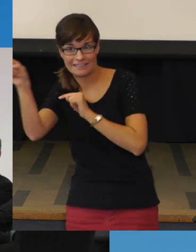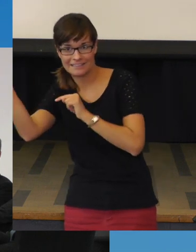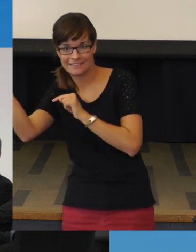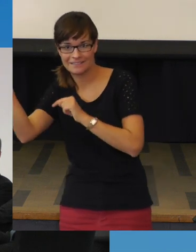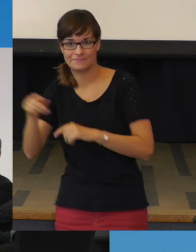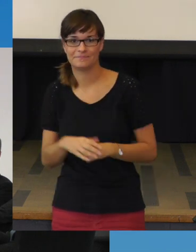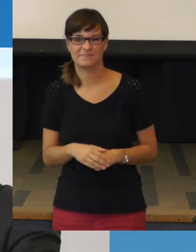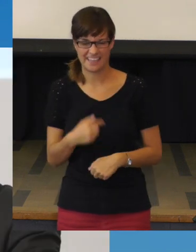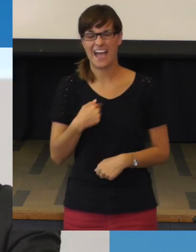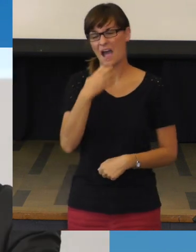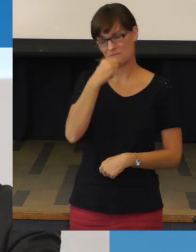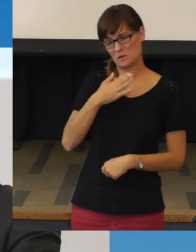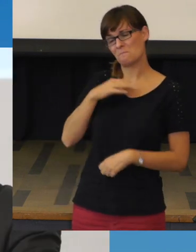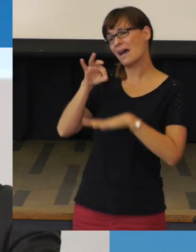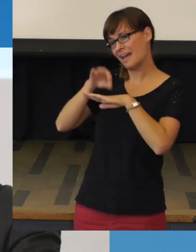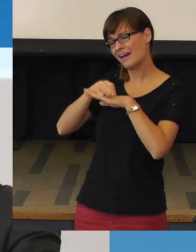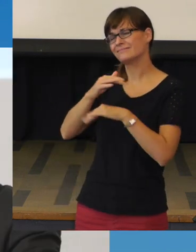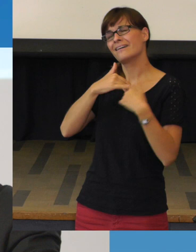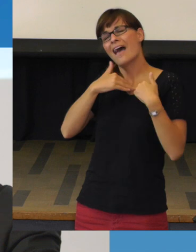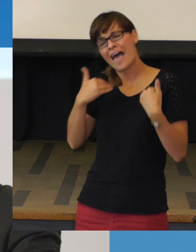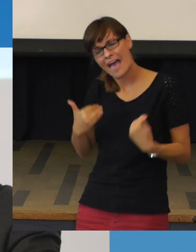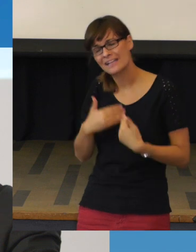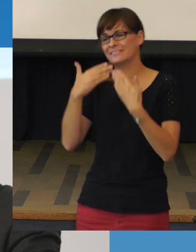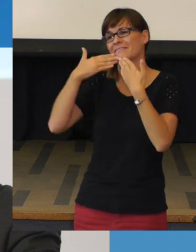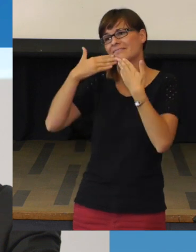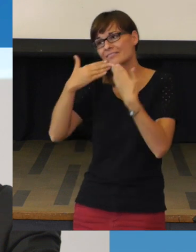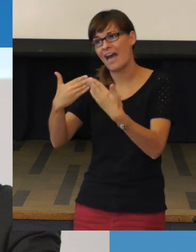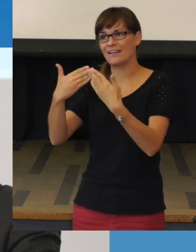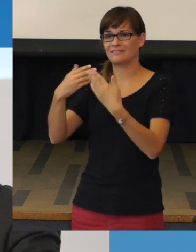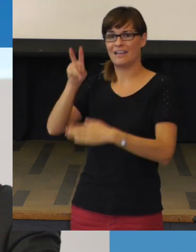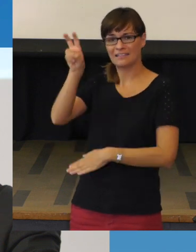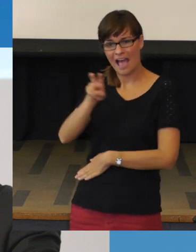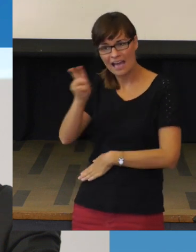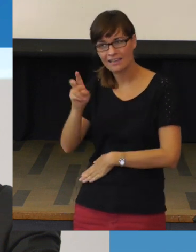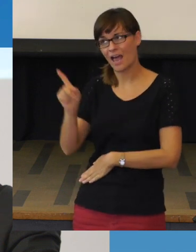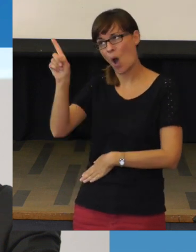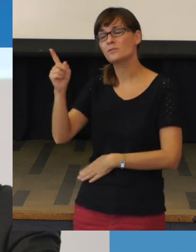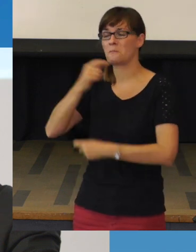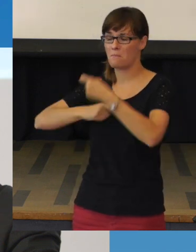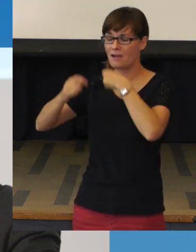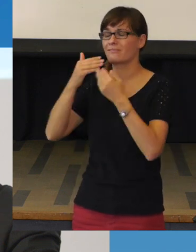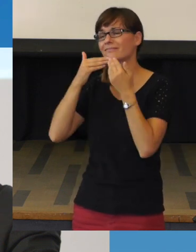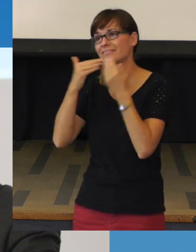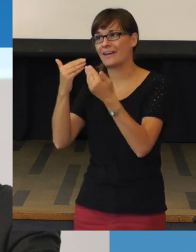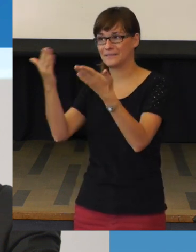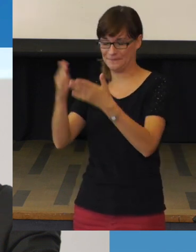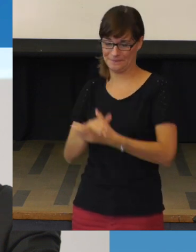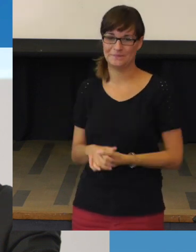ich auf jeden Fall noch machen. Mich ganz herzlich für die Behandlung im Krankenhaus oben bedanken.